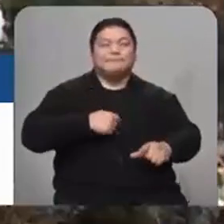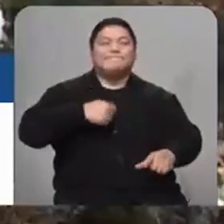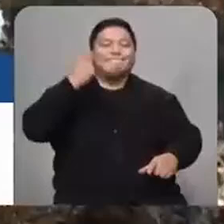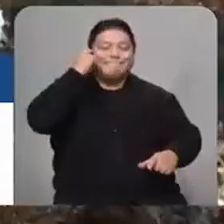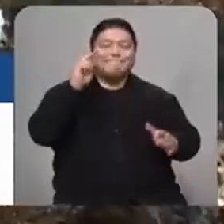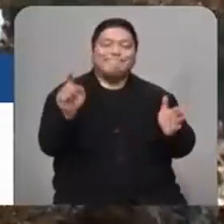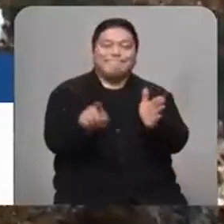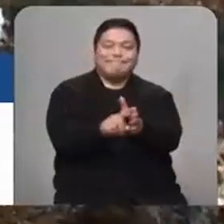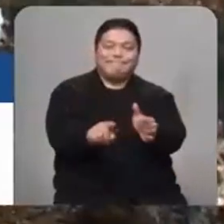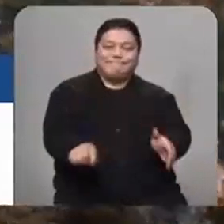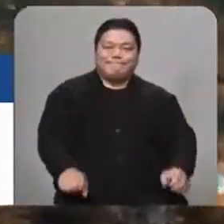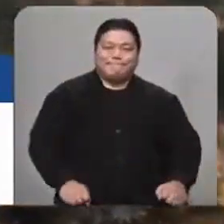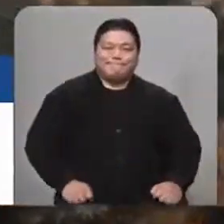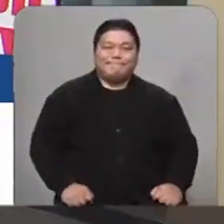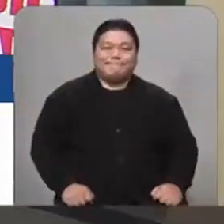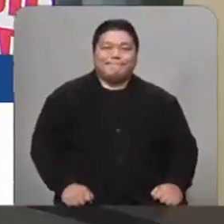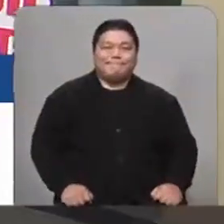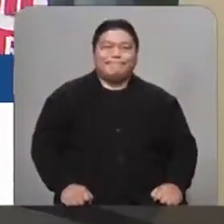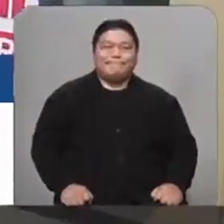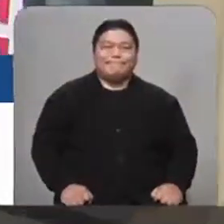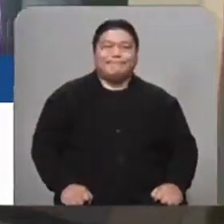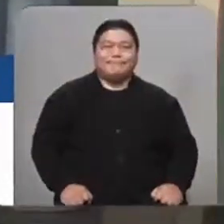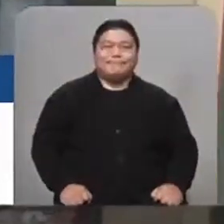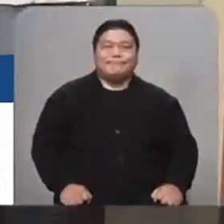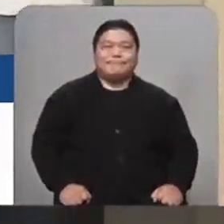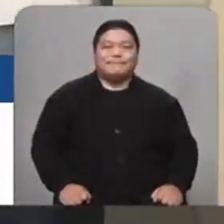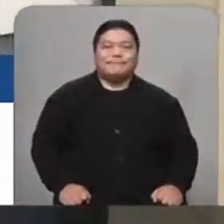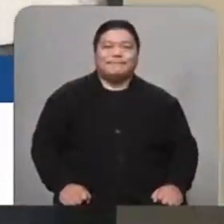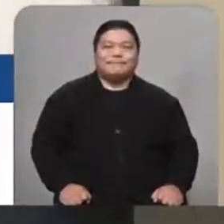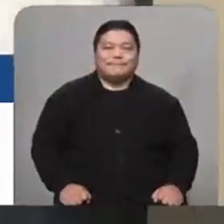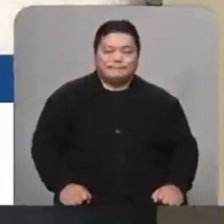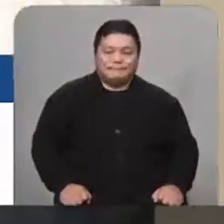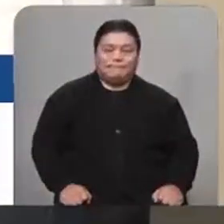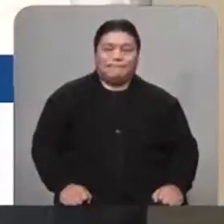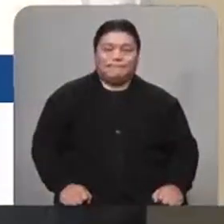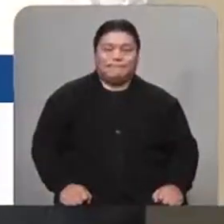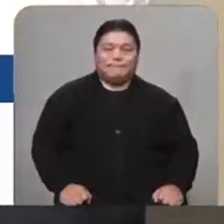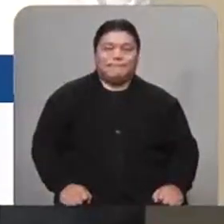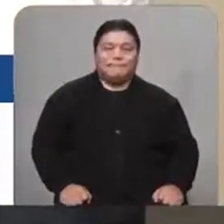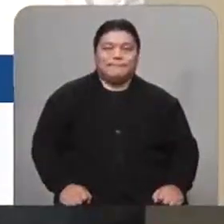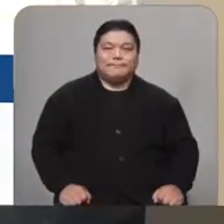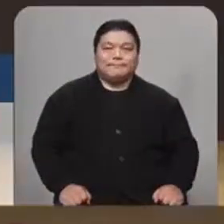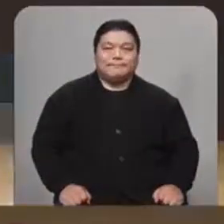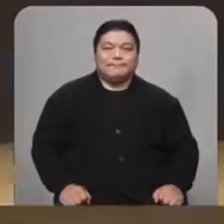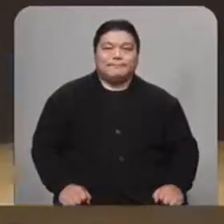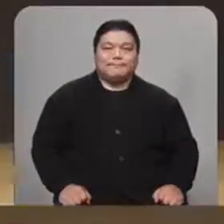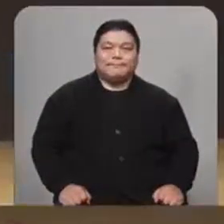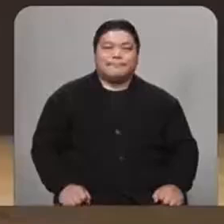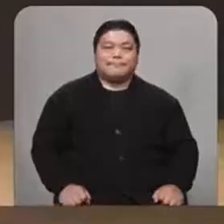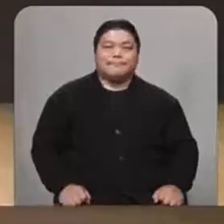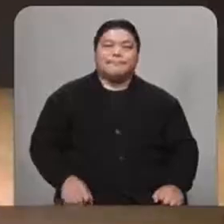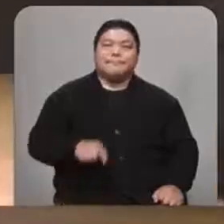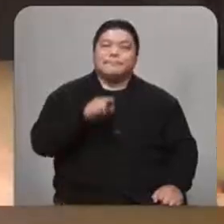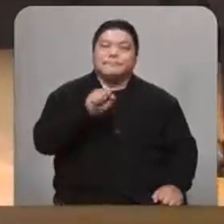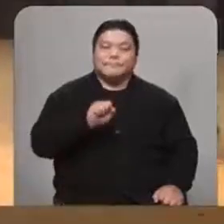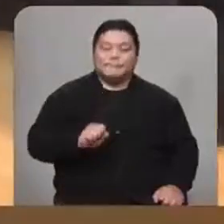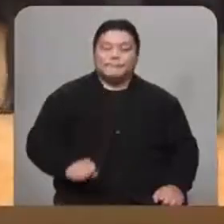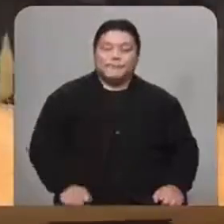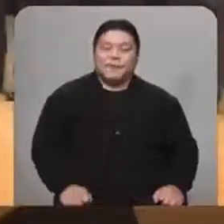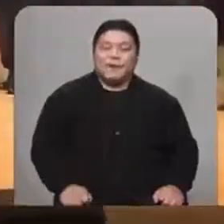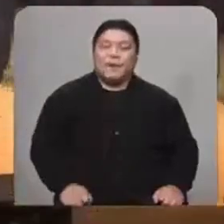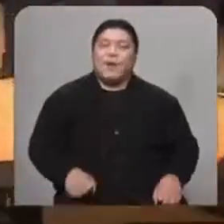tell people around the world how beautiful the state of Gangwon is. 강원 방문회를